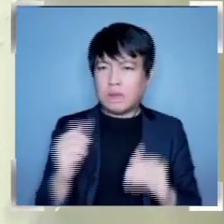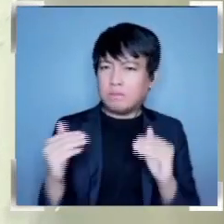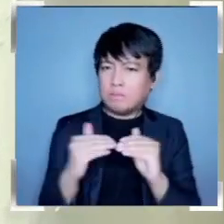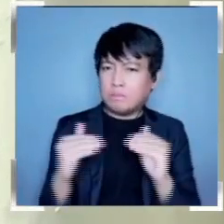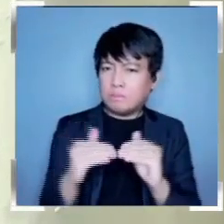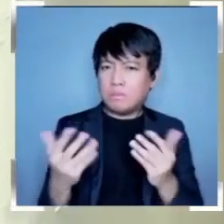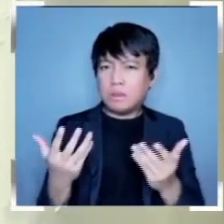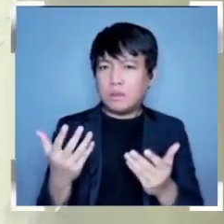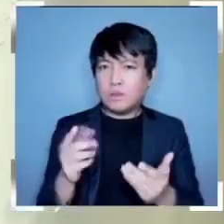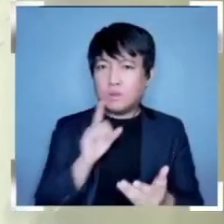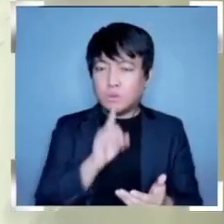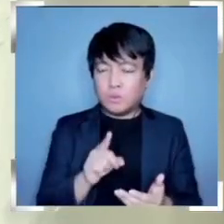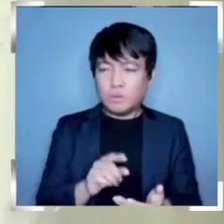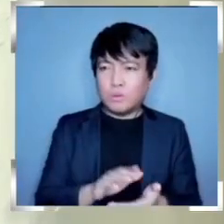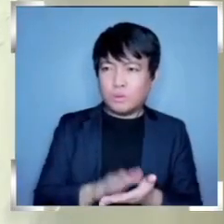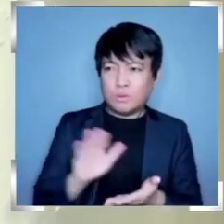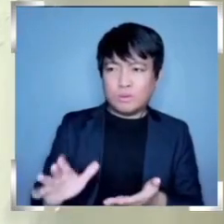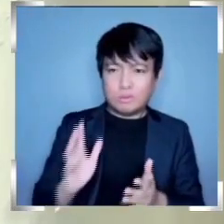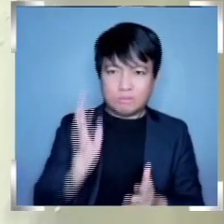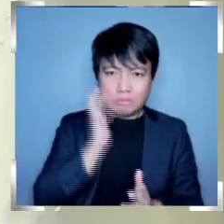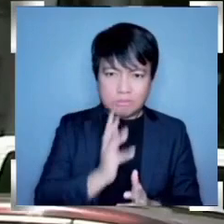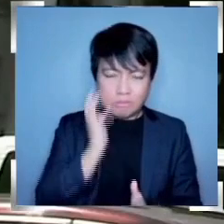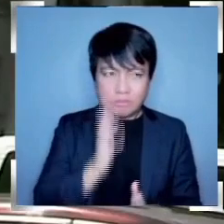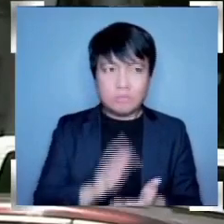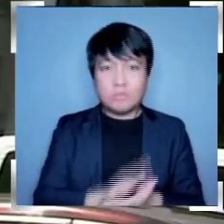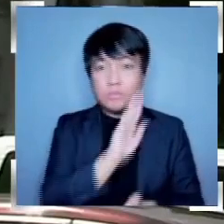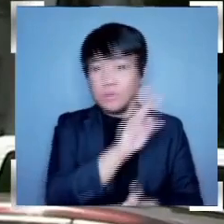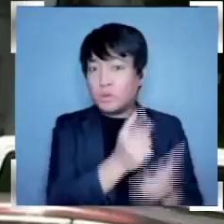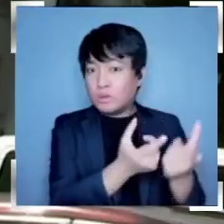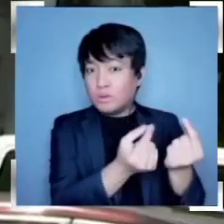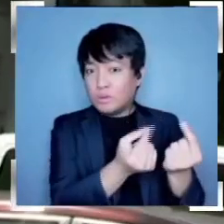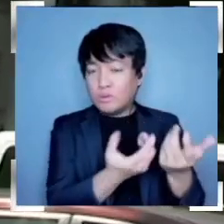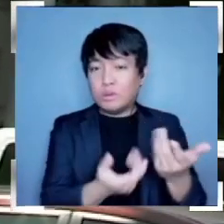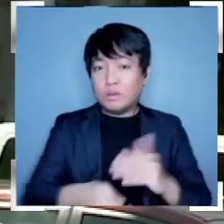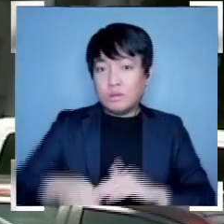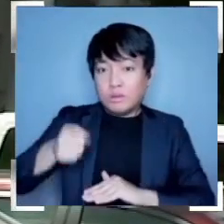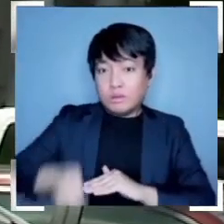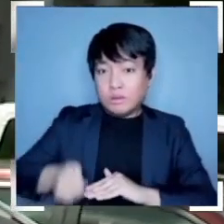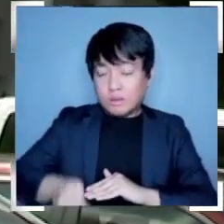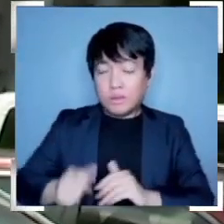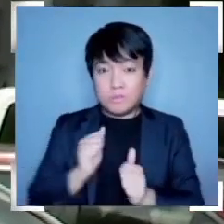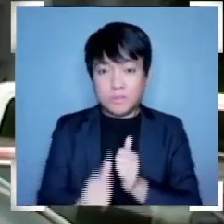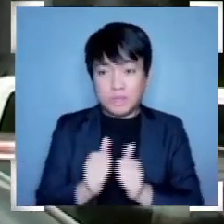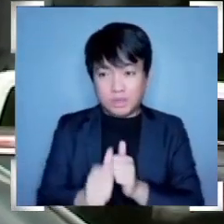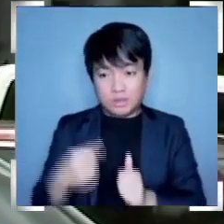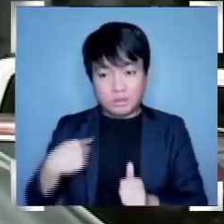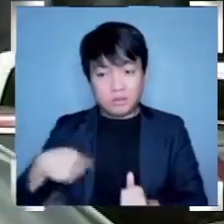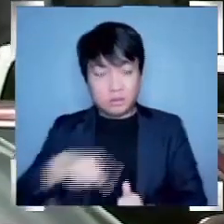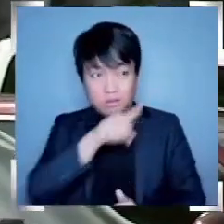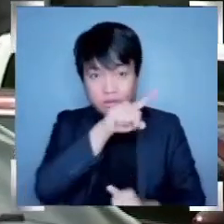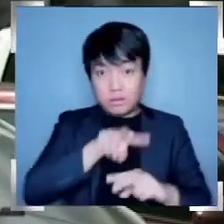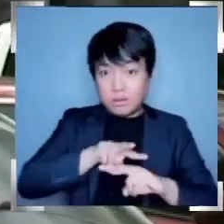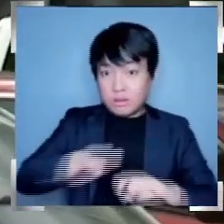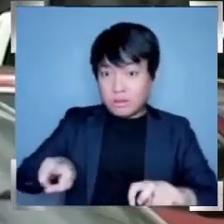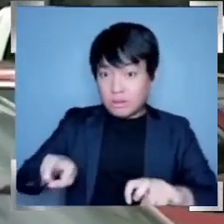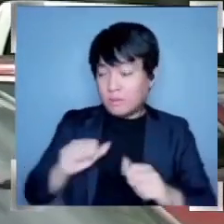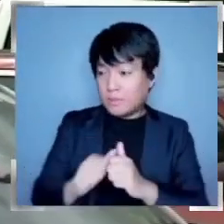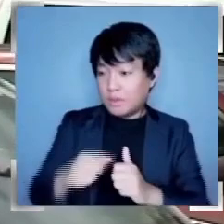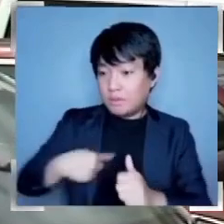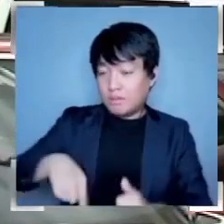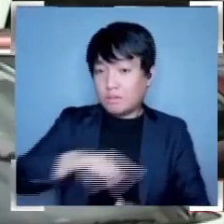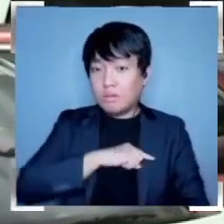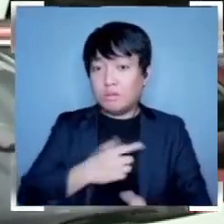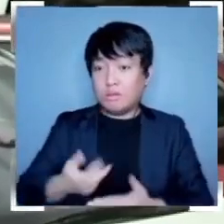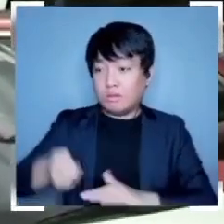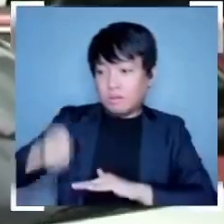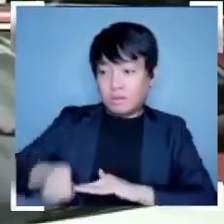ginagawa nila. Parang ang entire judicial and legal system natin, ang sinasabi nilang basura, walang kwenta,